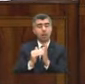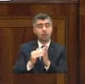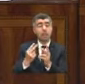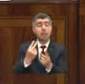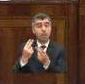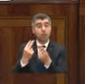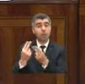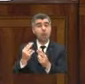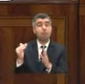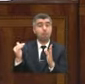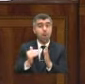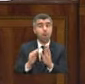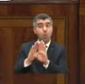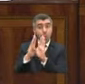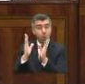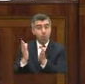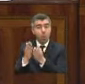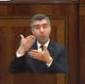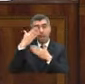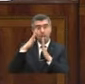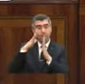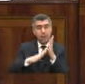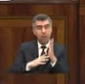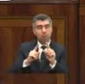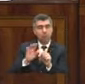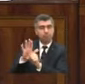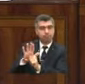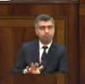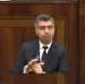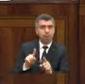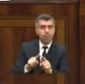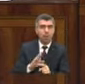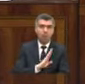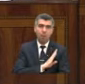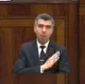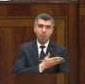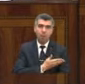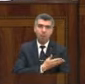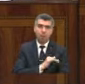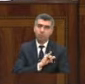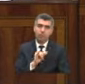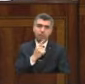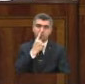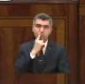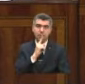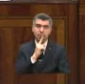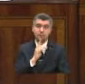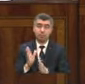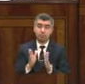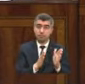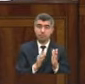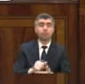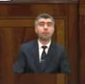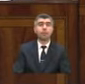مليون، ولكن يتم الإصرار على إقصاء الوالدين لحد الآن وهذا غير مستساغ. وهذا الشيء هذا